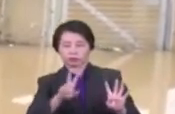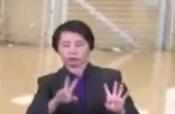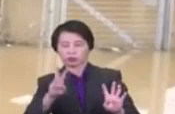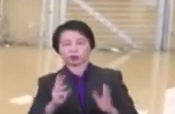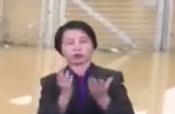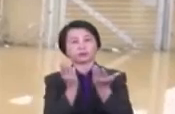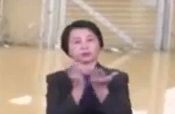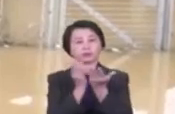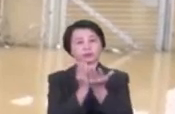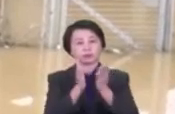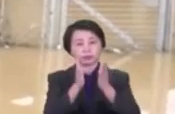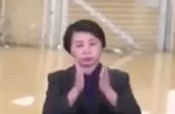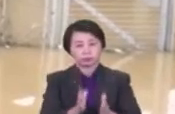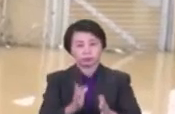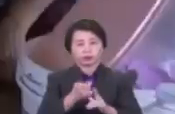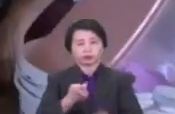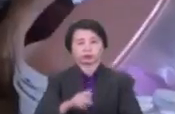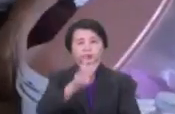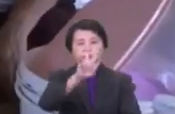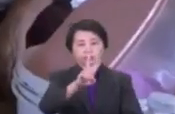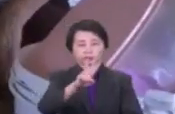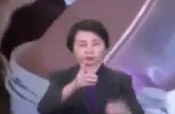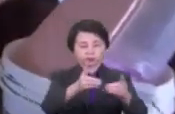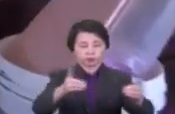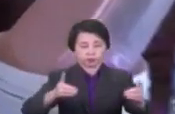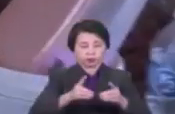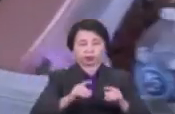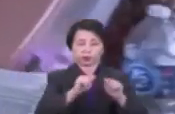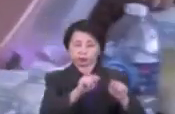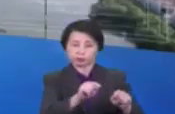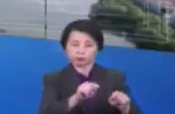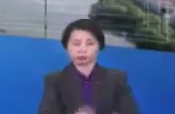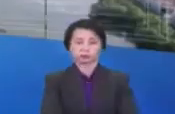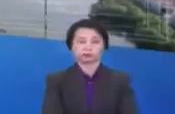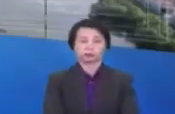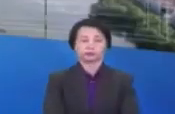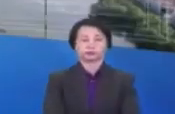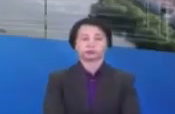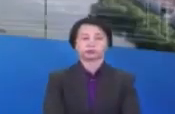4,526 pelajar daripada dua daerah tersebut.